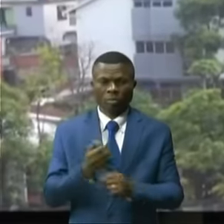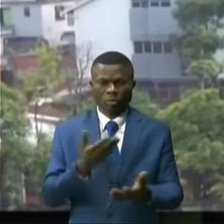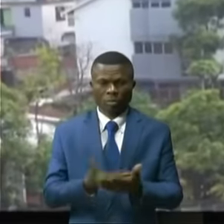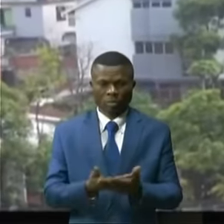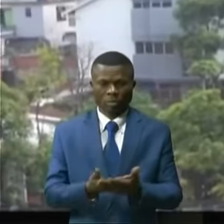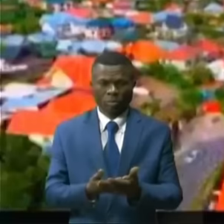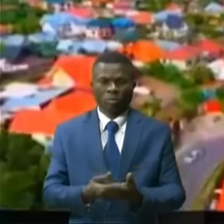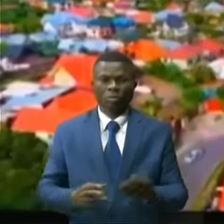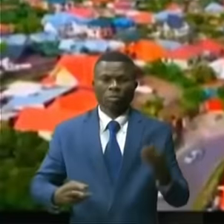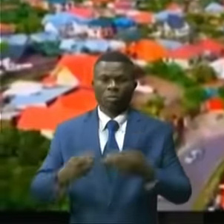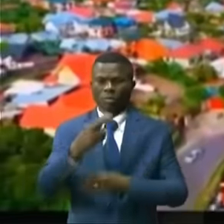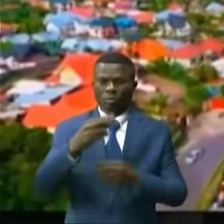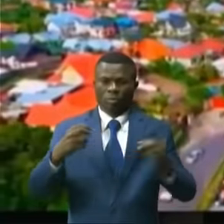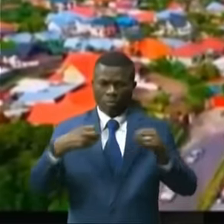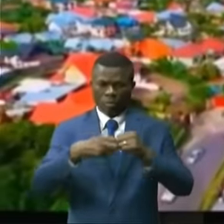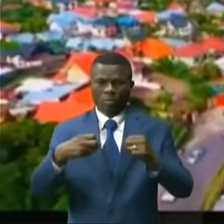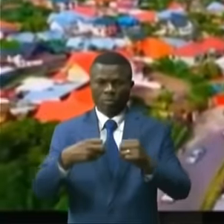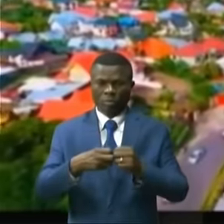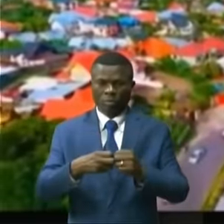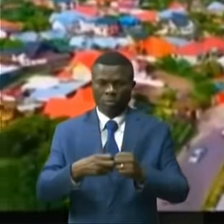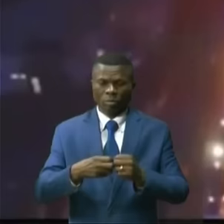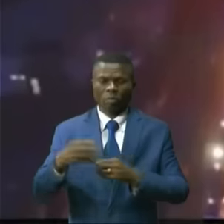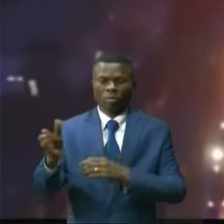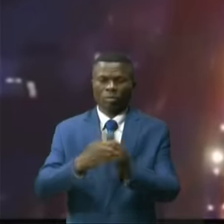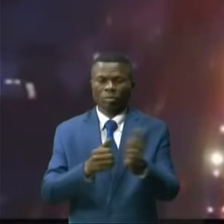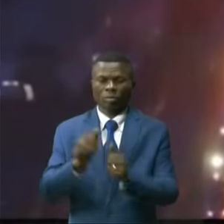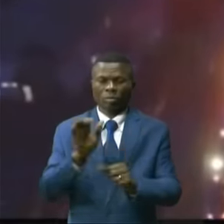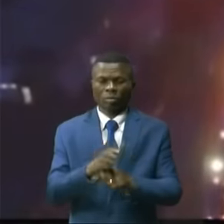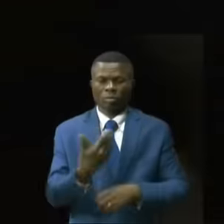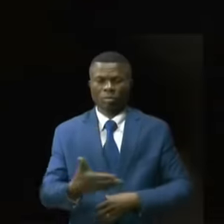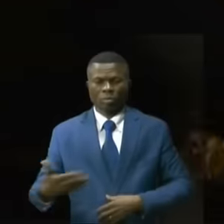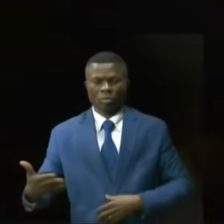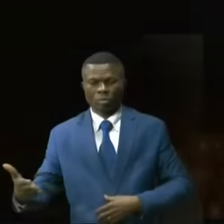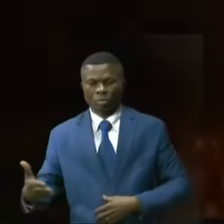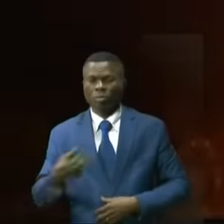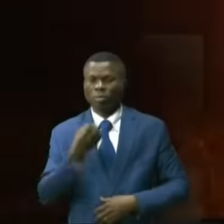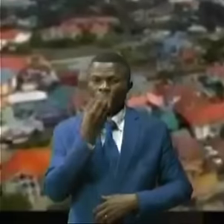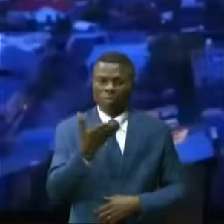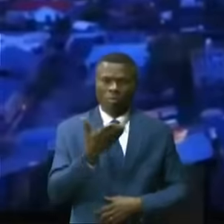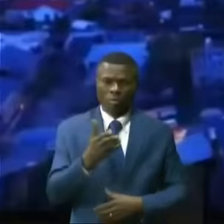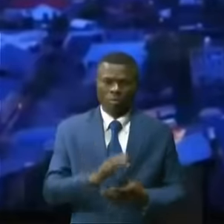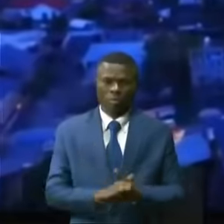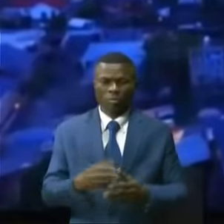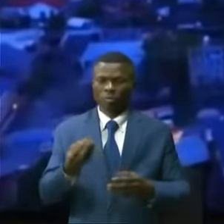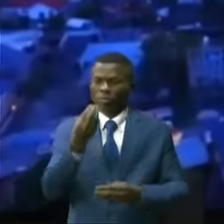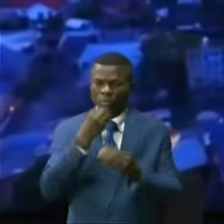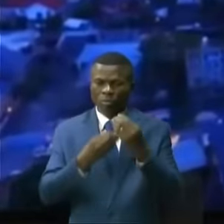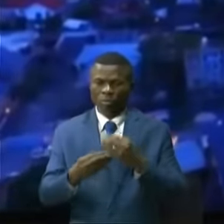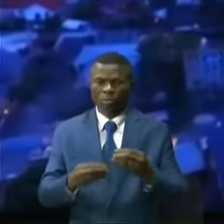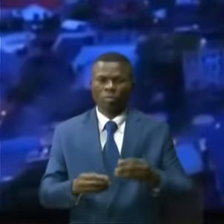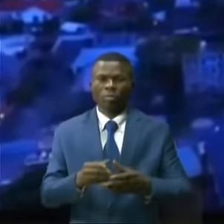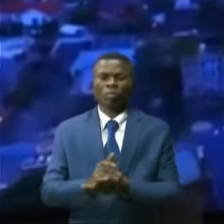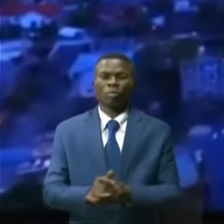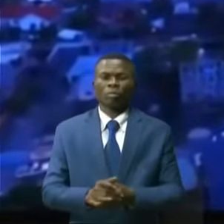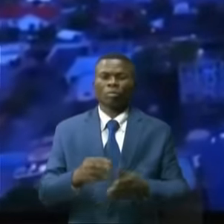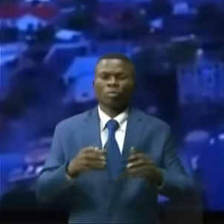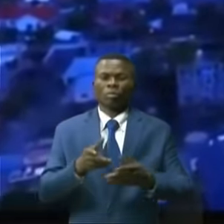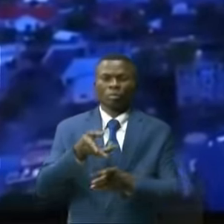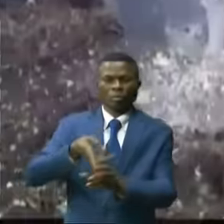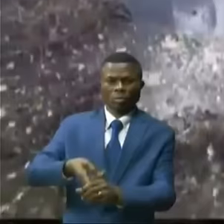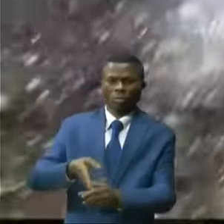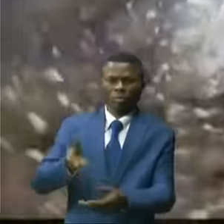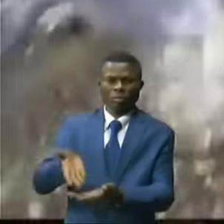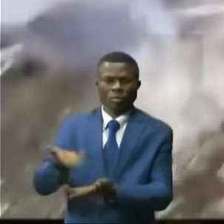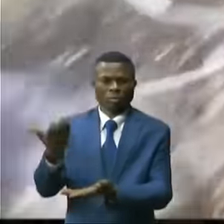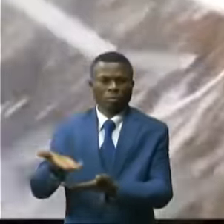p momentané a entraîné des conséquences humanitaires telles que la nonalimentation des pompes de la ville distribuant de